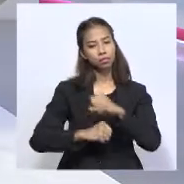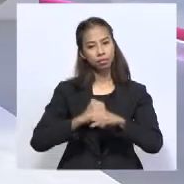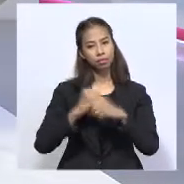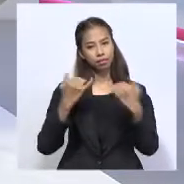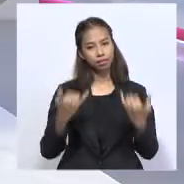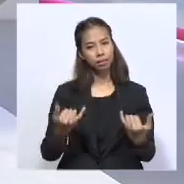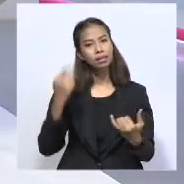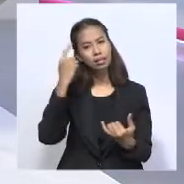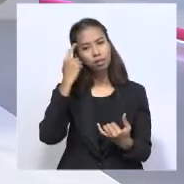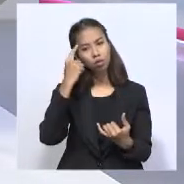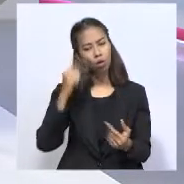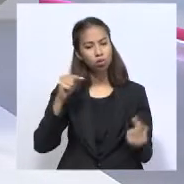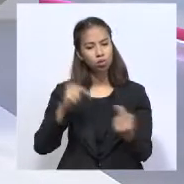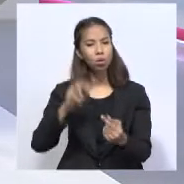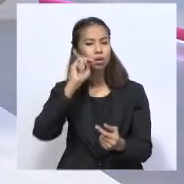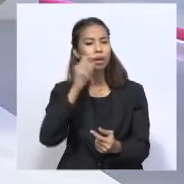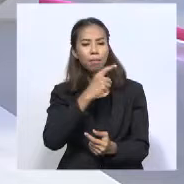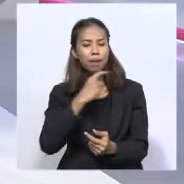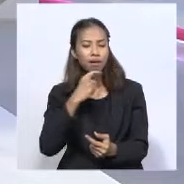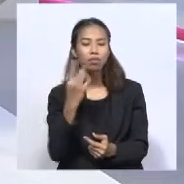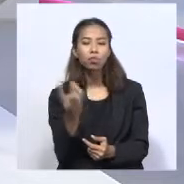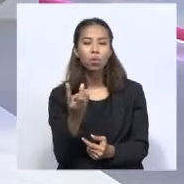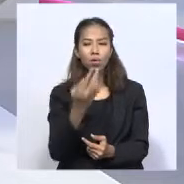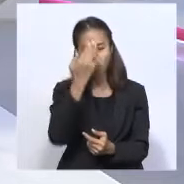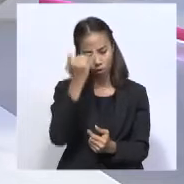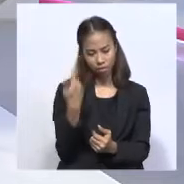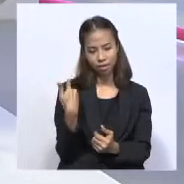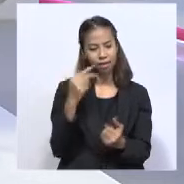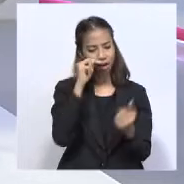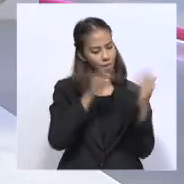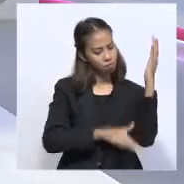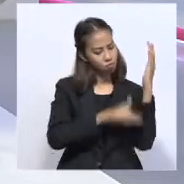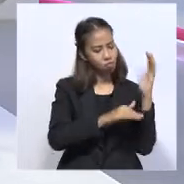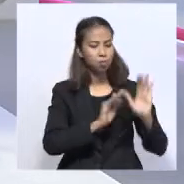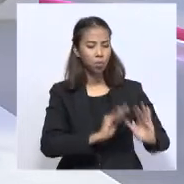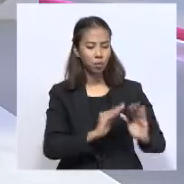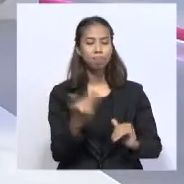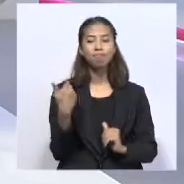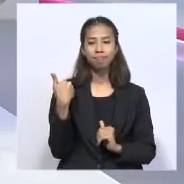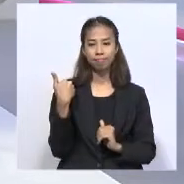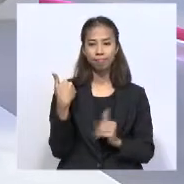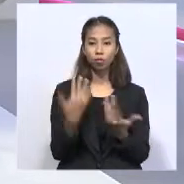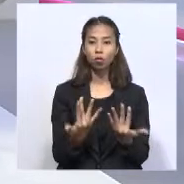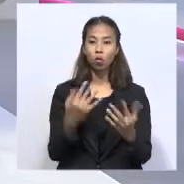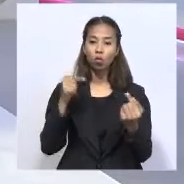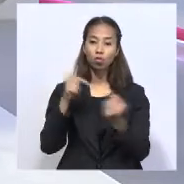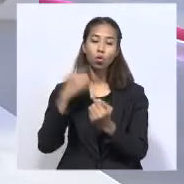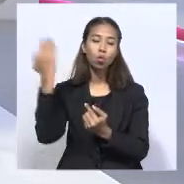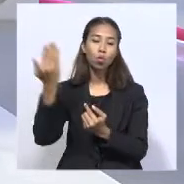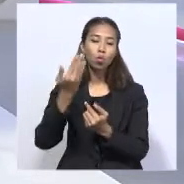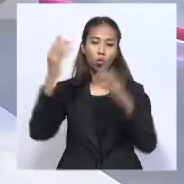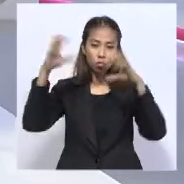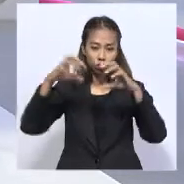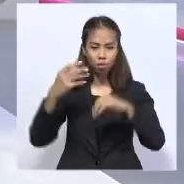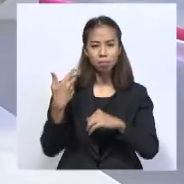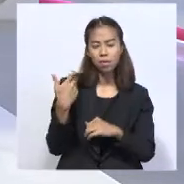ภัยแล้งเองน่าจะค่อนข้างเบาบางผ่อนคลายไปเพราะว่าน้ำต้นทุนเราค่อนข้างสูงนะครับก็เดี๋ยวติดตามอีกครั้งนะครับในช่วงฤดูฝนจริงๆแล้วเนี่ยฝนเนี่